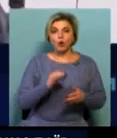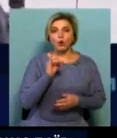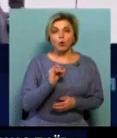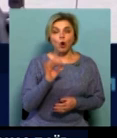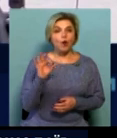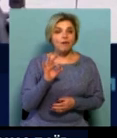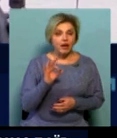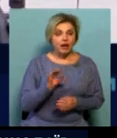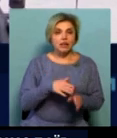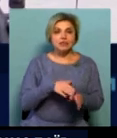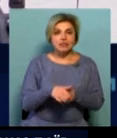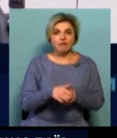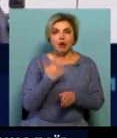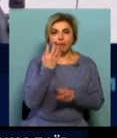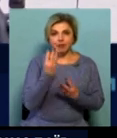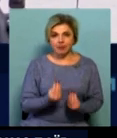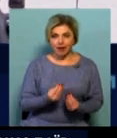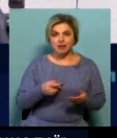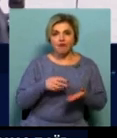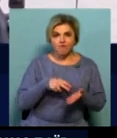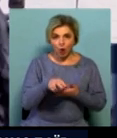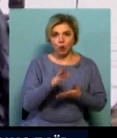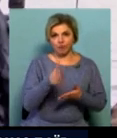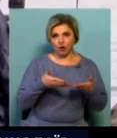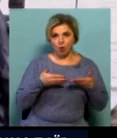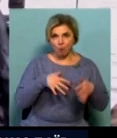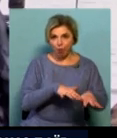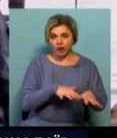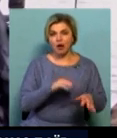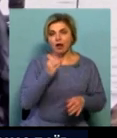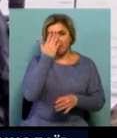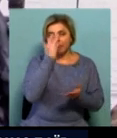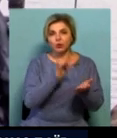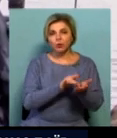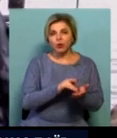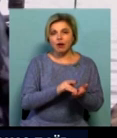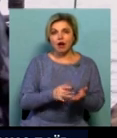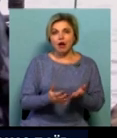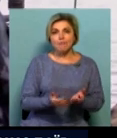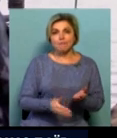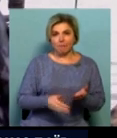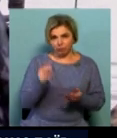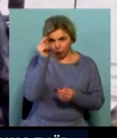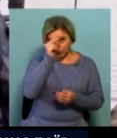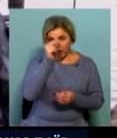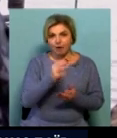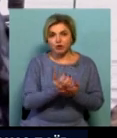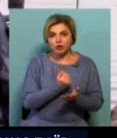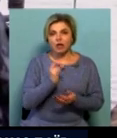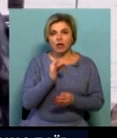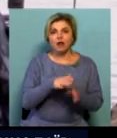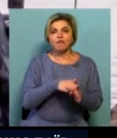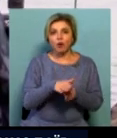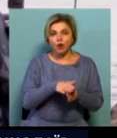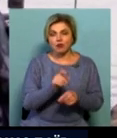Олеференко» здійснив п'ятиденний вихід в море з метою підтримання навченості та виконання